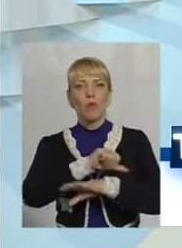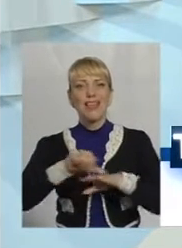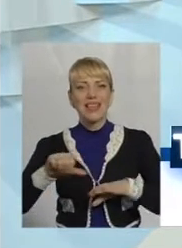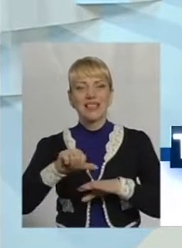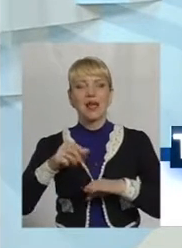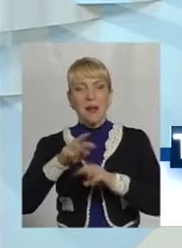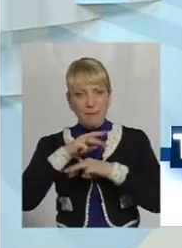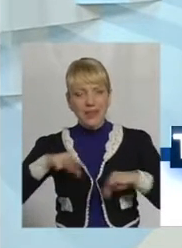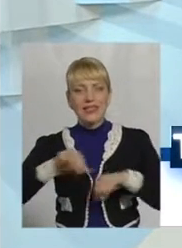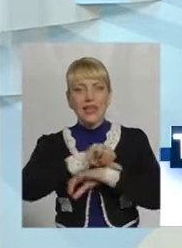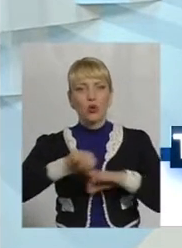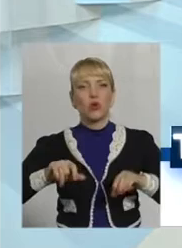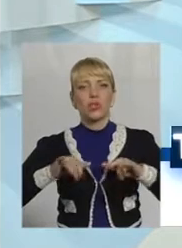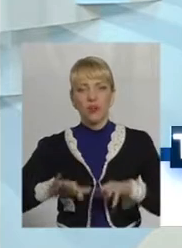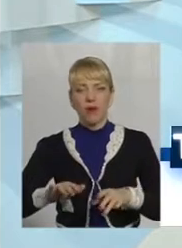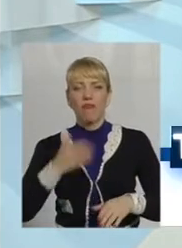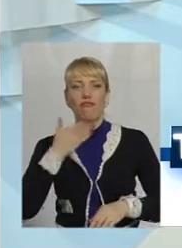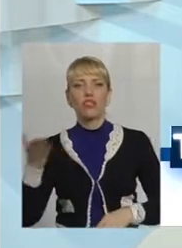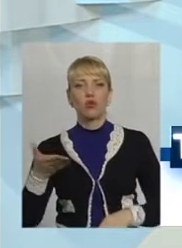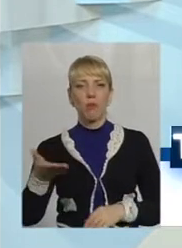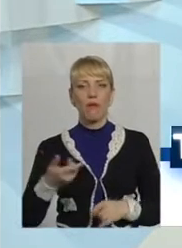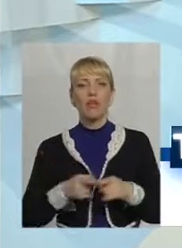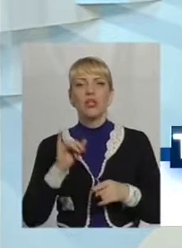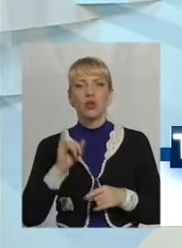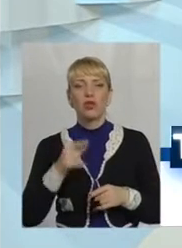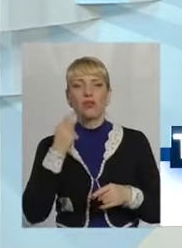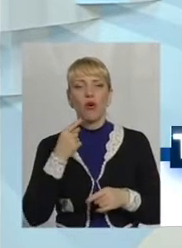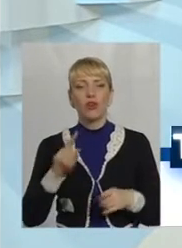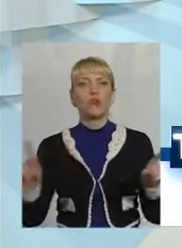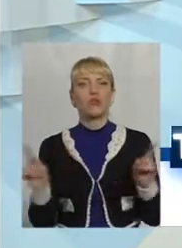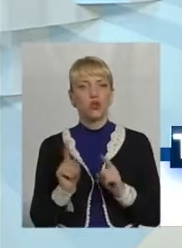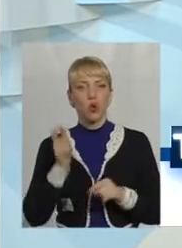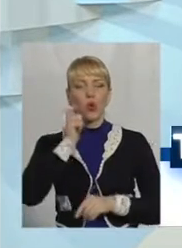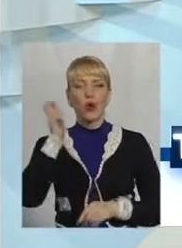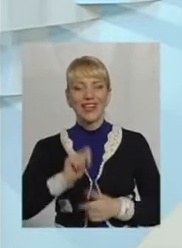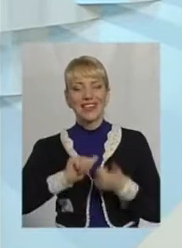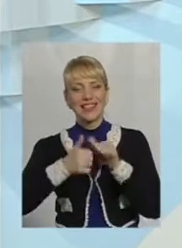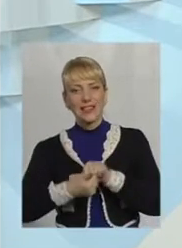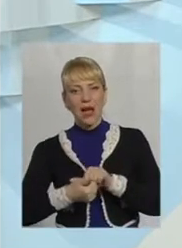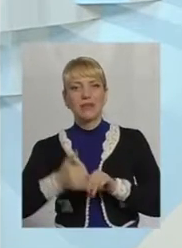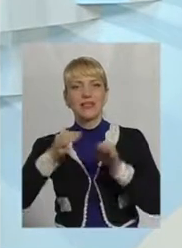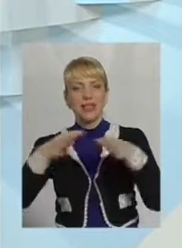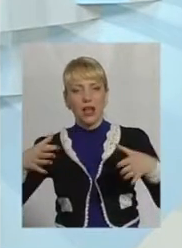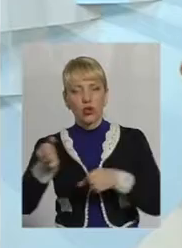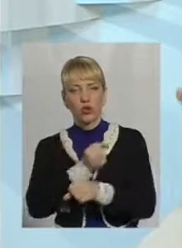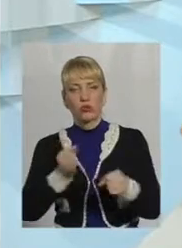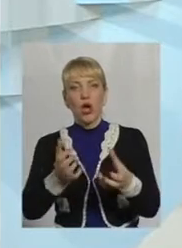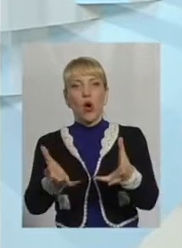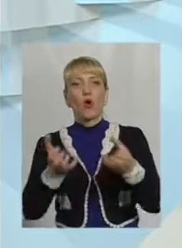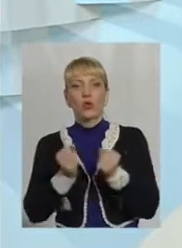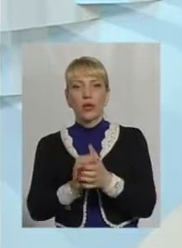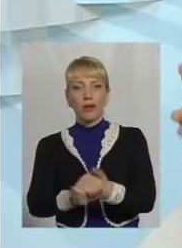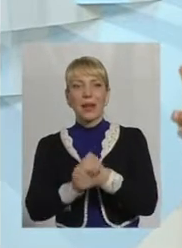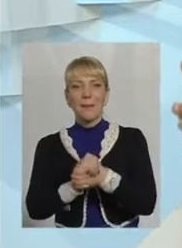справ виступав із доповіддю, і він у своїй доповіді говорив, що Україна замість ядерної зброї отримає